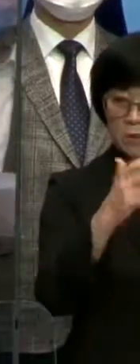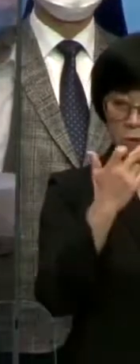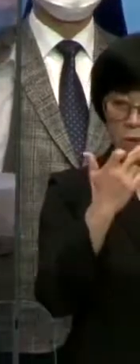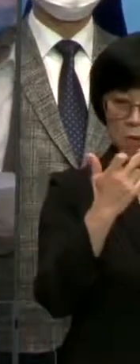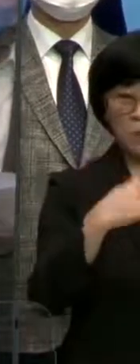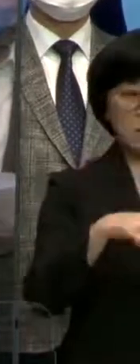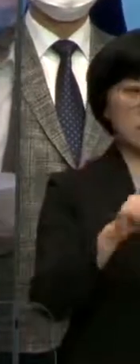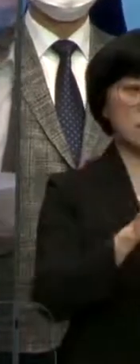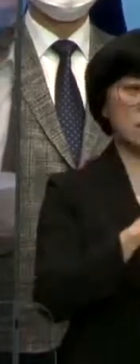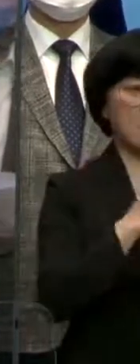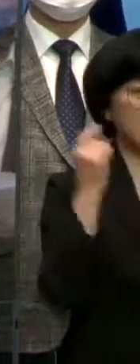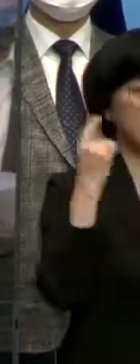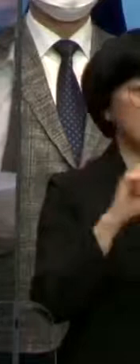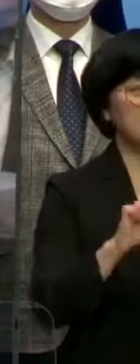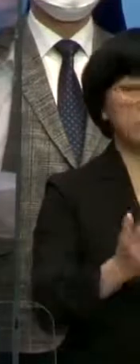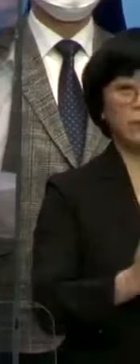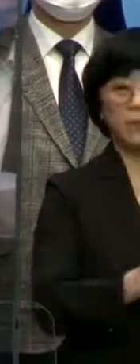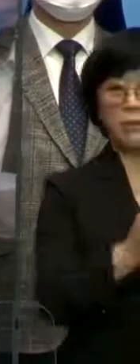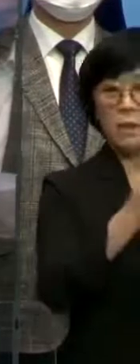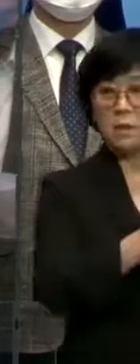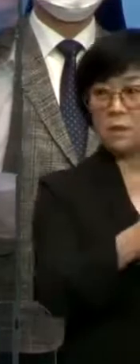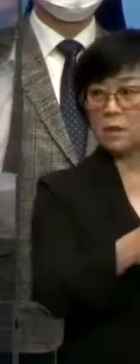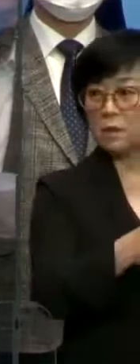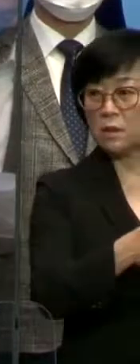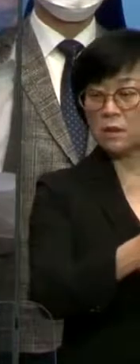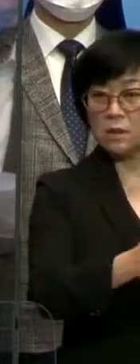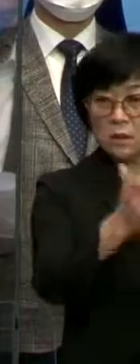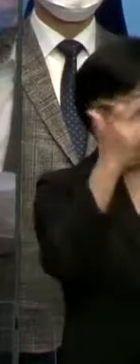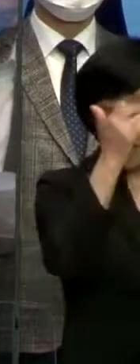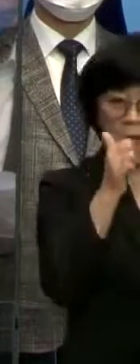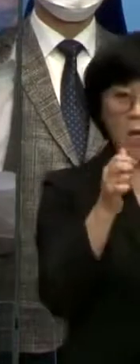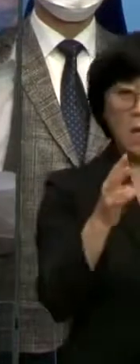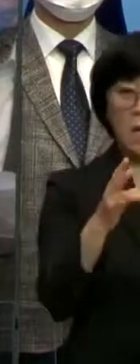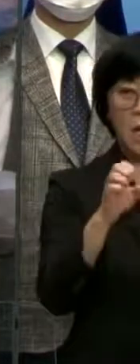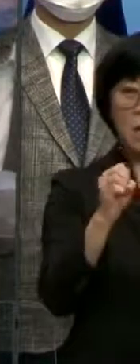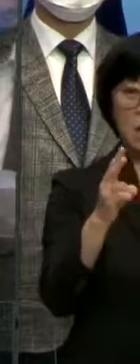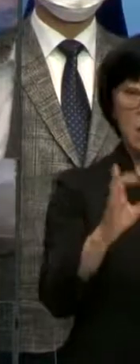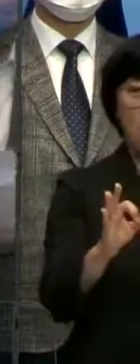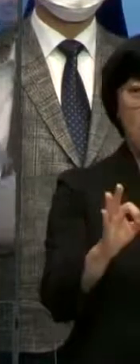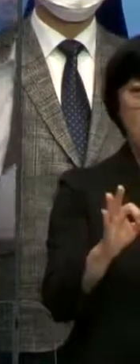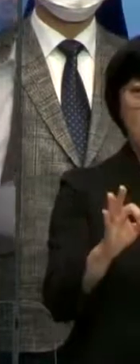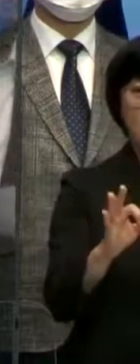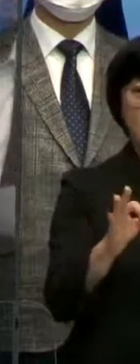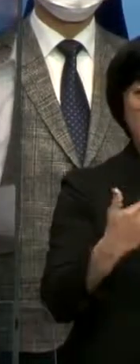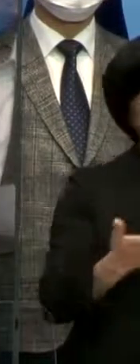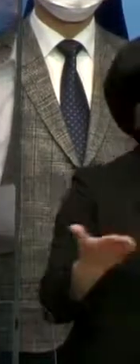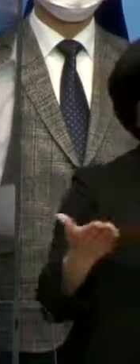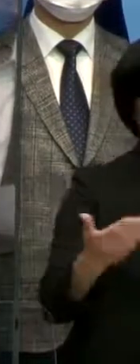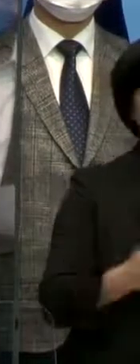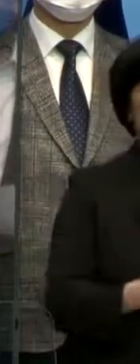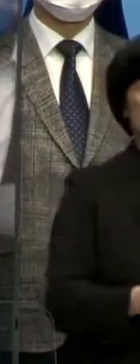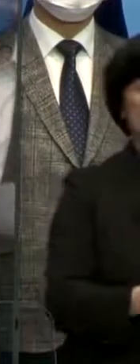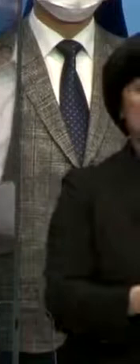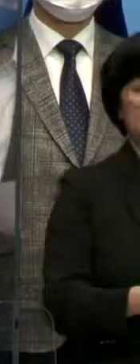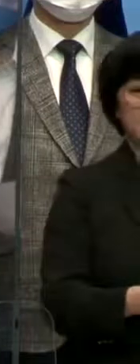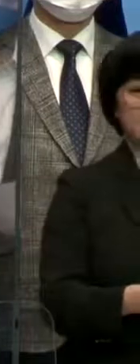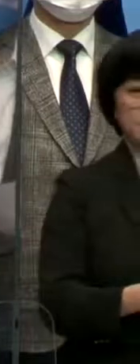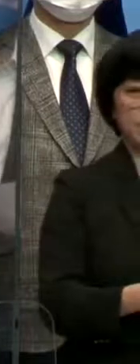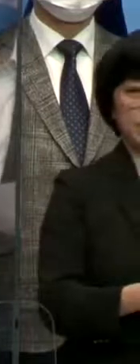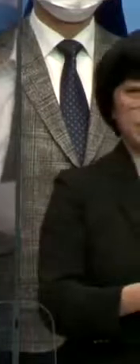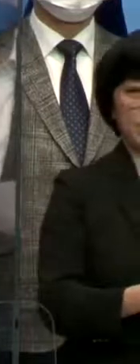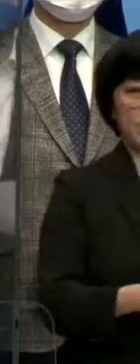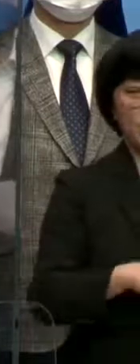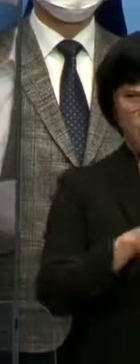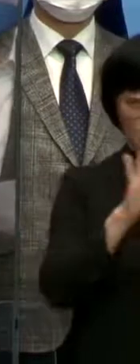위원님, 마지막에는 최혜영 의원님인데 저희 보건복지의 마스코트 의원님이십니다. 보면